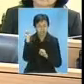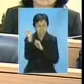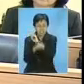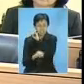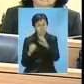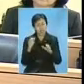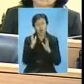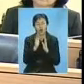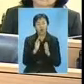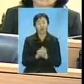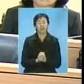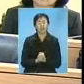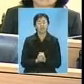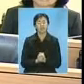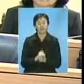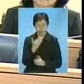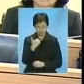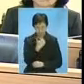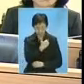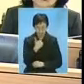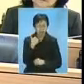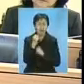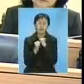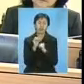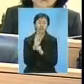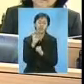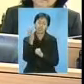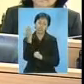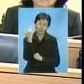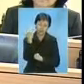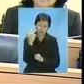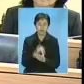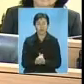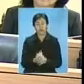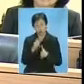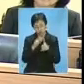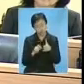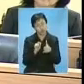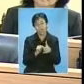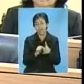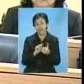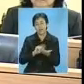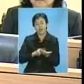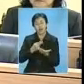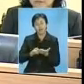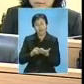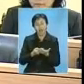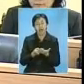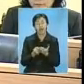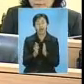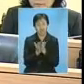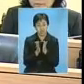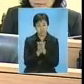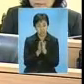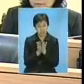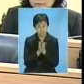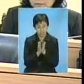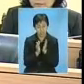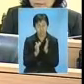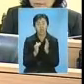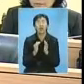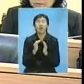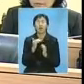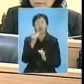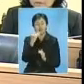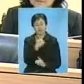านักบวชเมื่อ400ปีที่แล้วค่ะแล้วก็เกิดการแปลคัมภีร์ไบเบิลขึ้นมาเล่มแรกของ